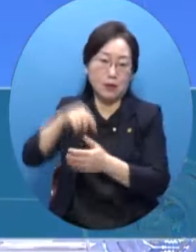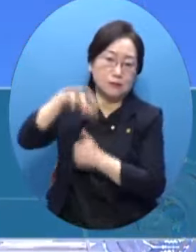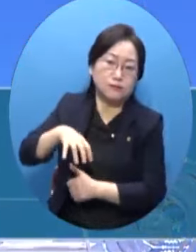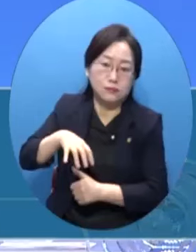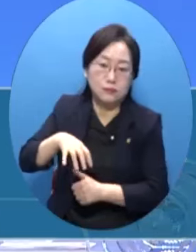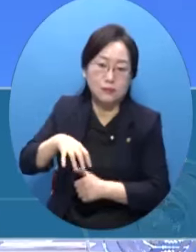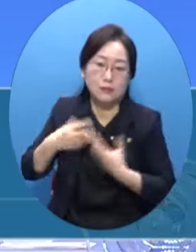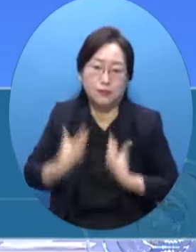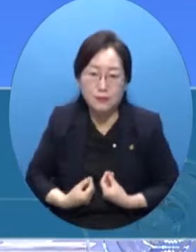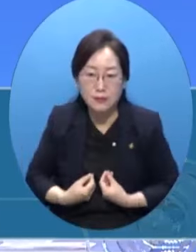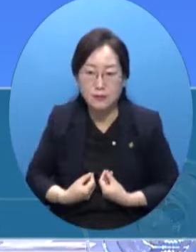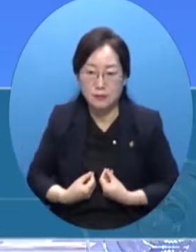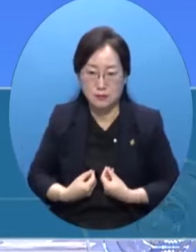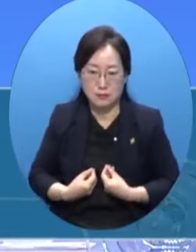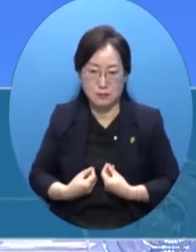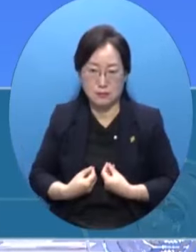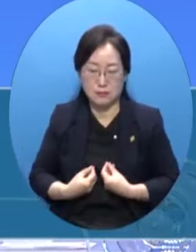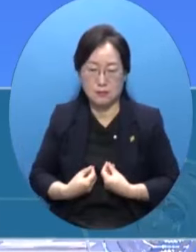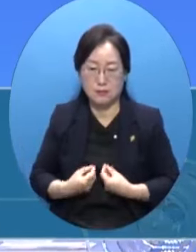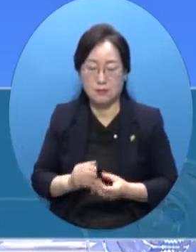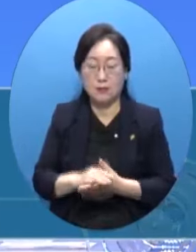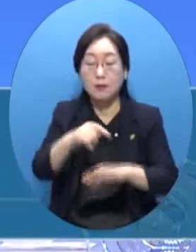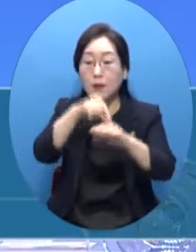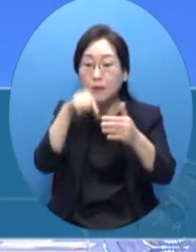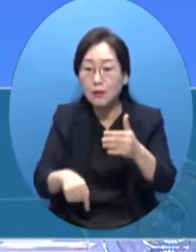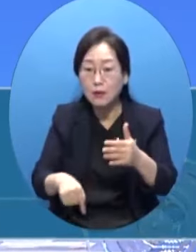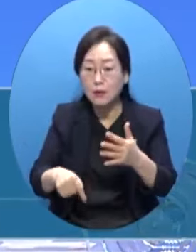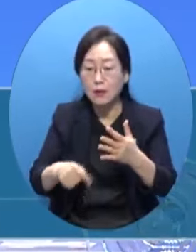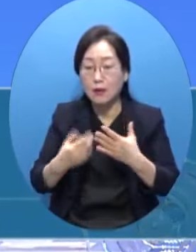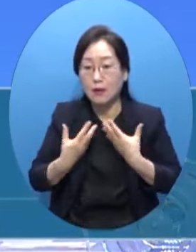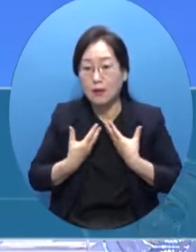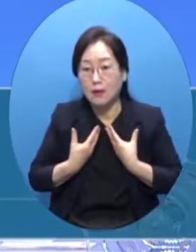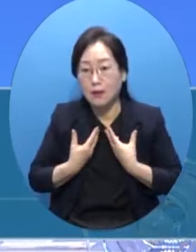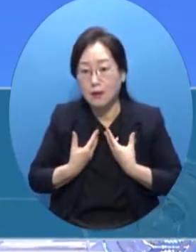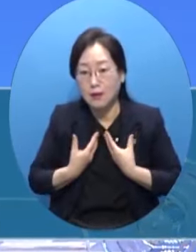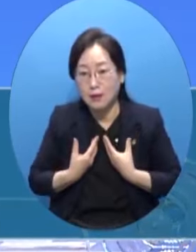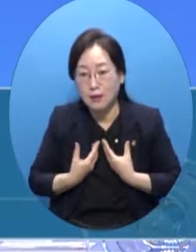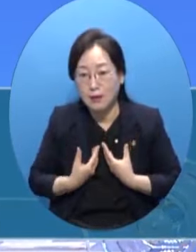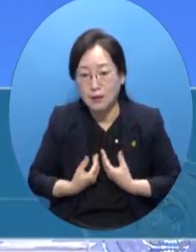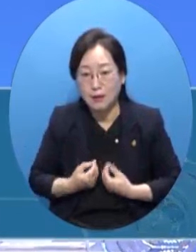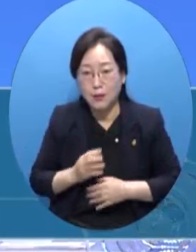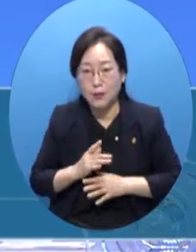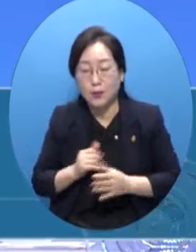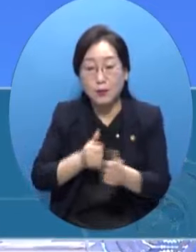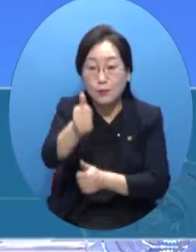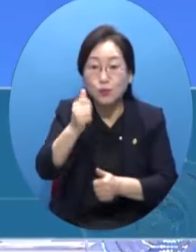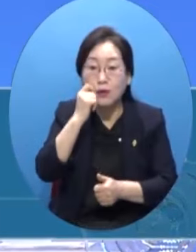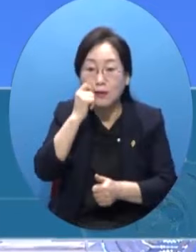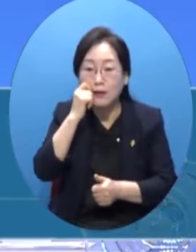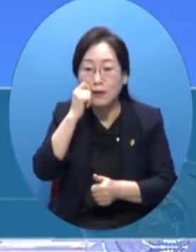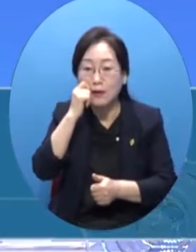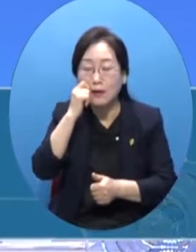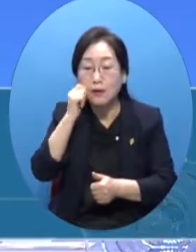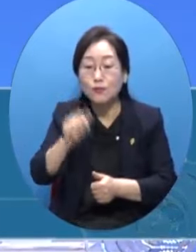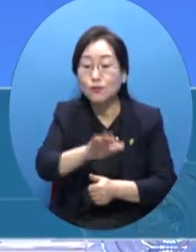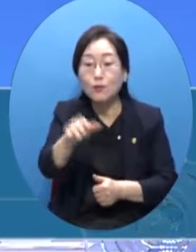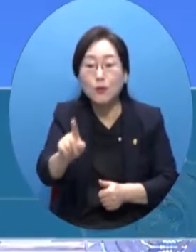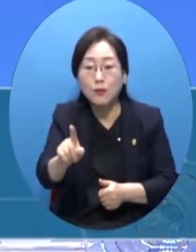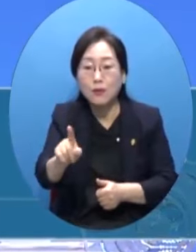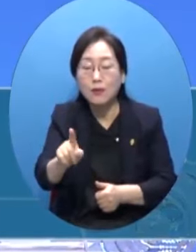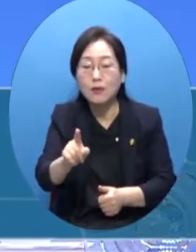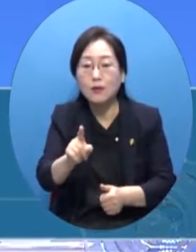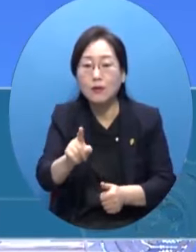스스로 무너지고 맙니다. 내 마음의 절망, 두려움을 이겨내지 못하면 우리는 벌써 문제